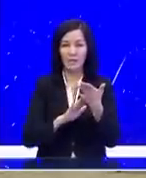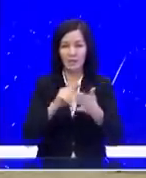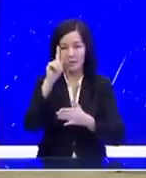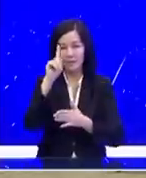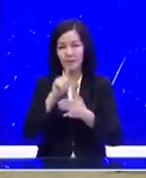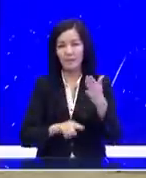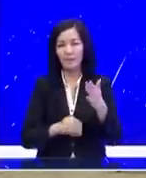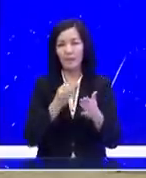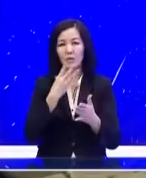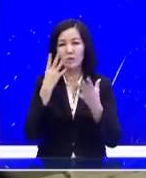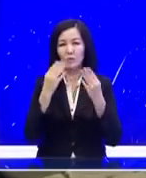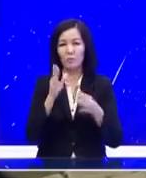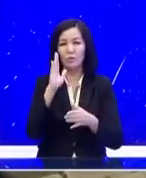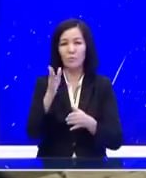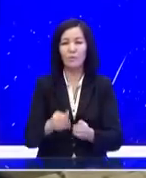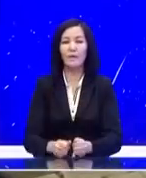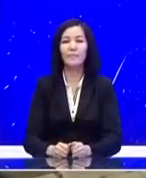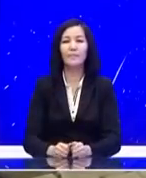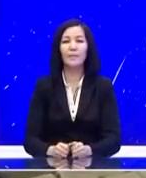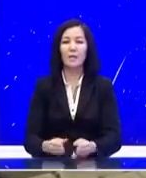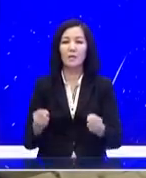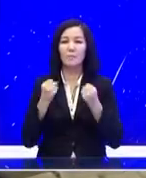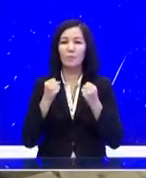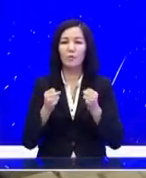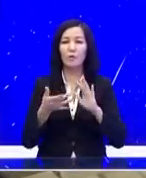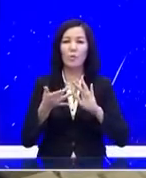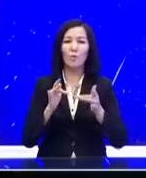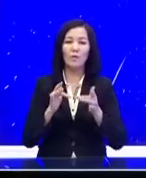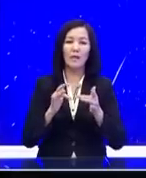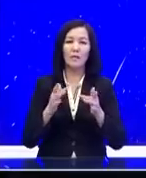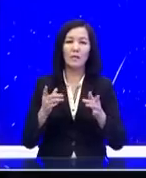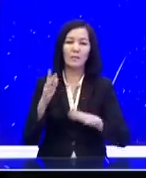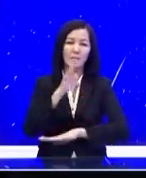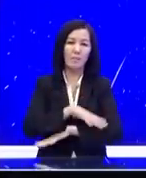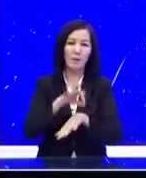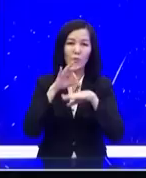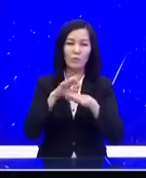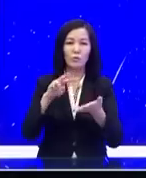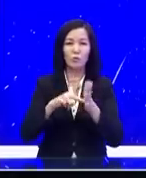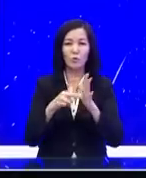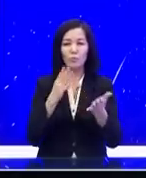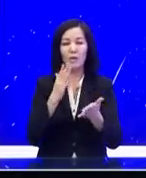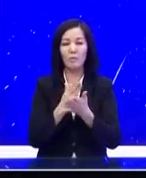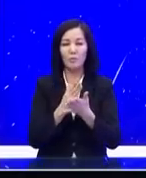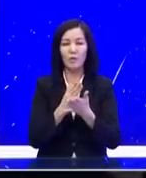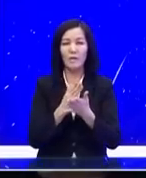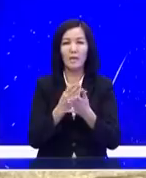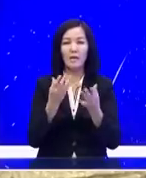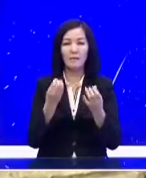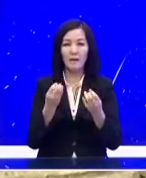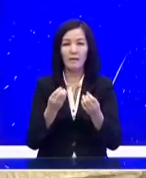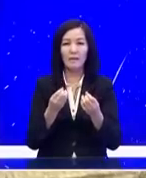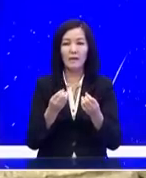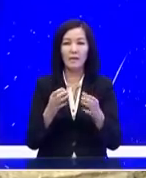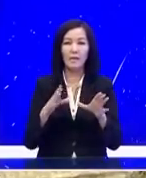жақсы күндер алда деп ойлаймын. Жұмахан Күзбаев онлайн жүйесі арқылы шеберлік сабағын өткізуді де жоспарлап қойыпты. Сонымен қатар